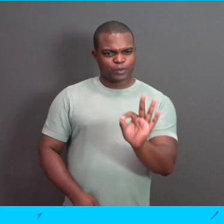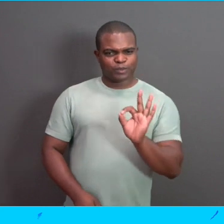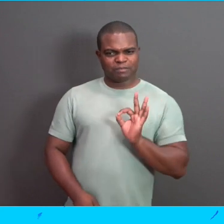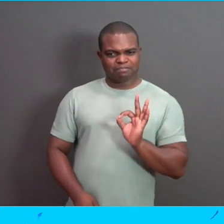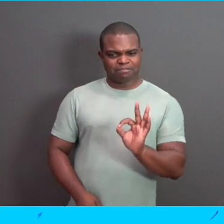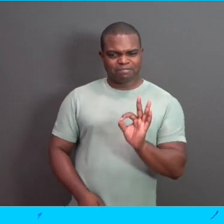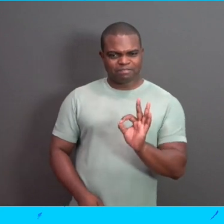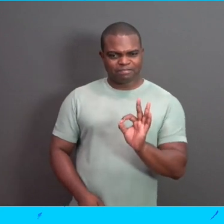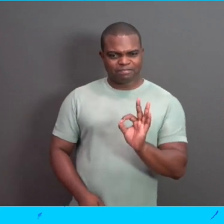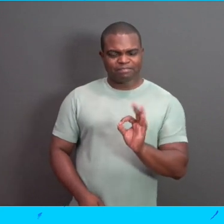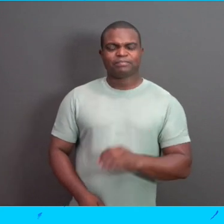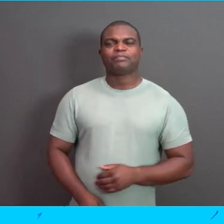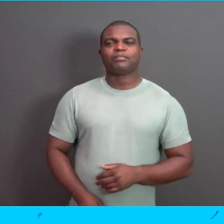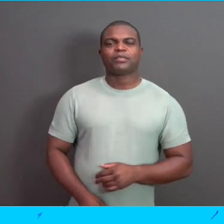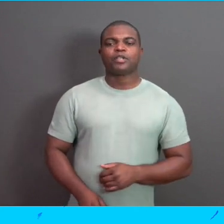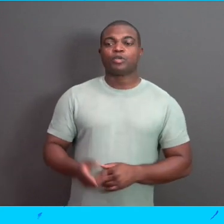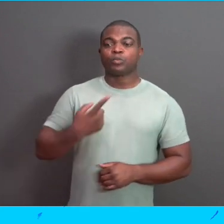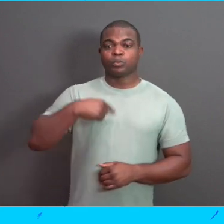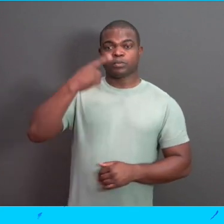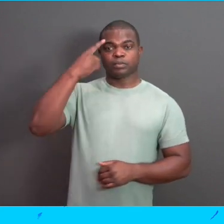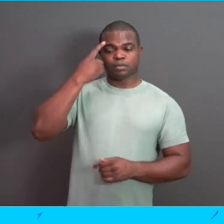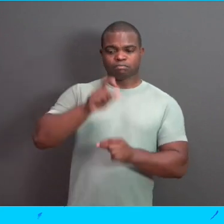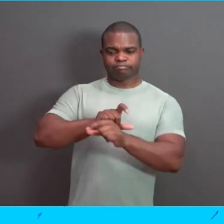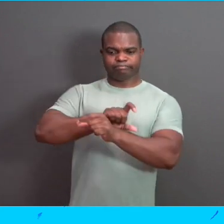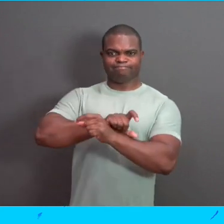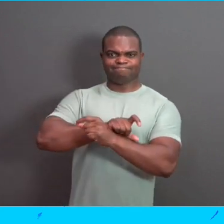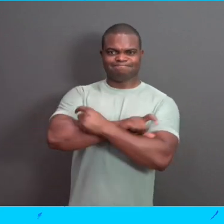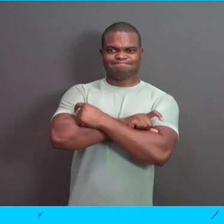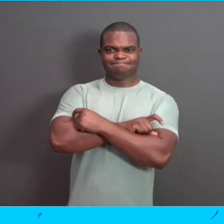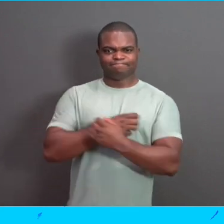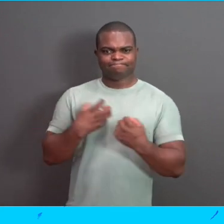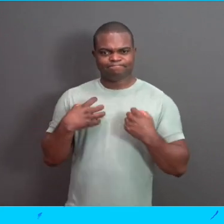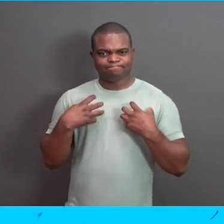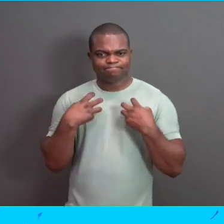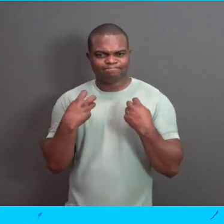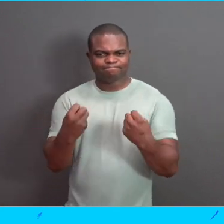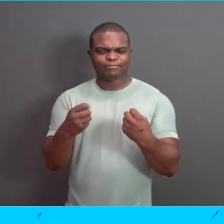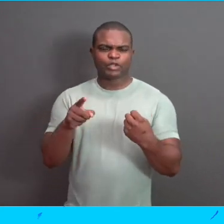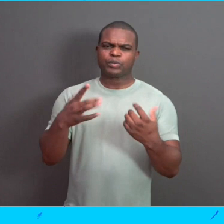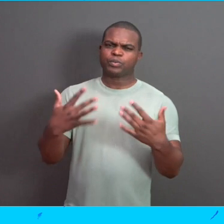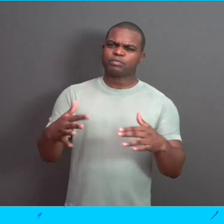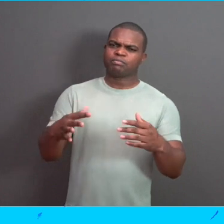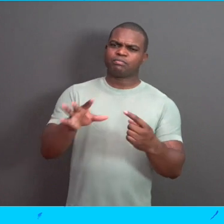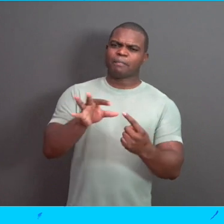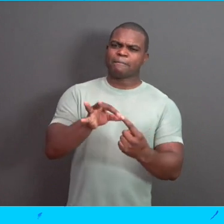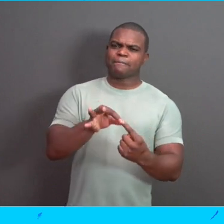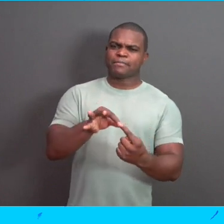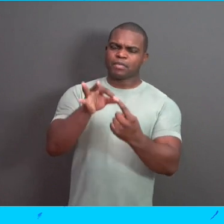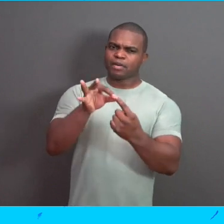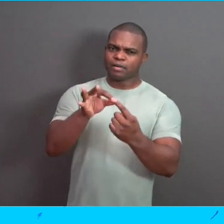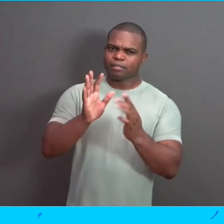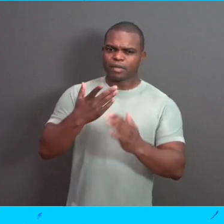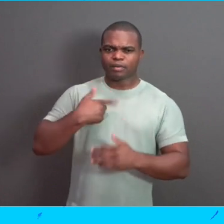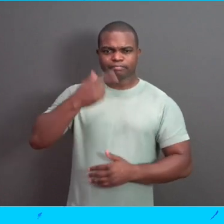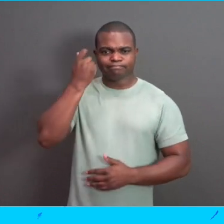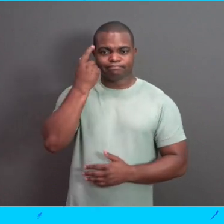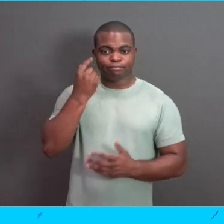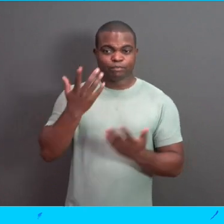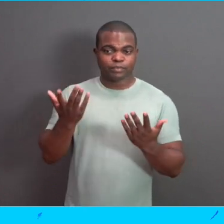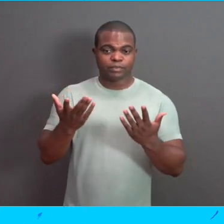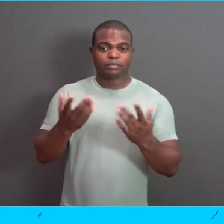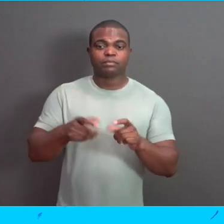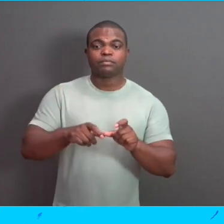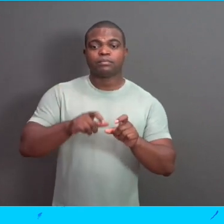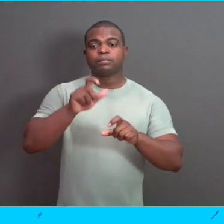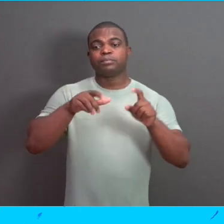on entend en anglais, c'est important de reconnaître son importance, surtout pour les jeunes, de définir comme